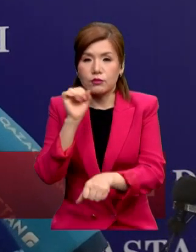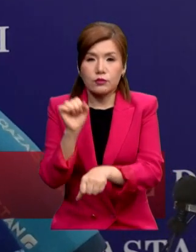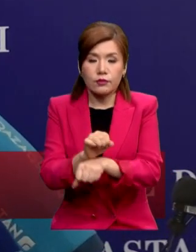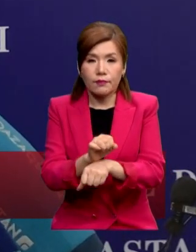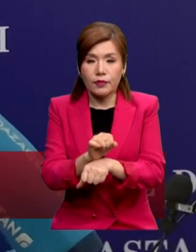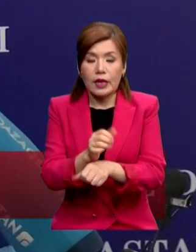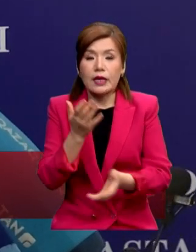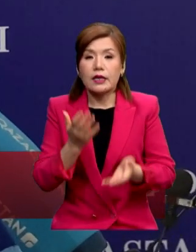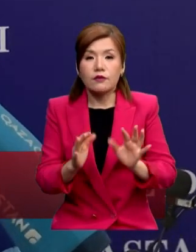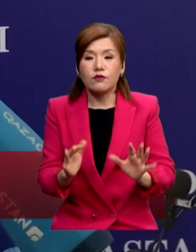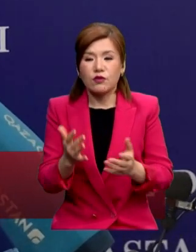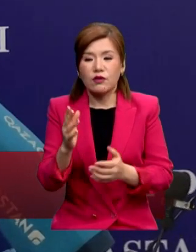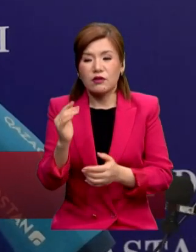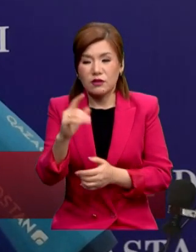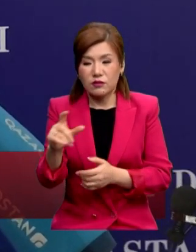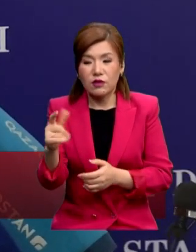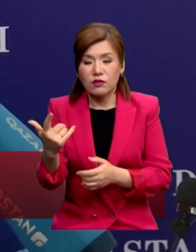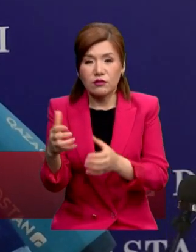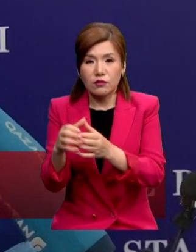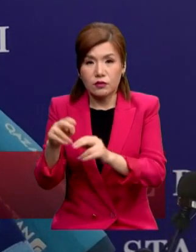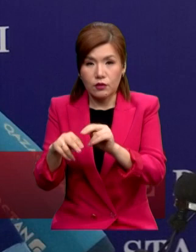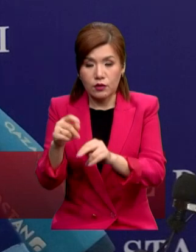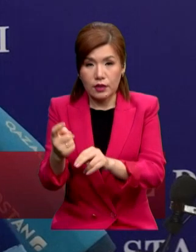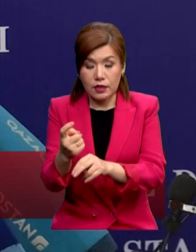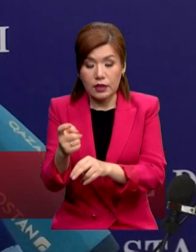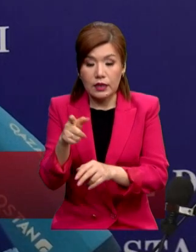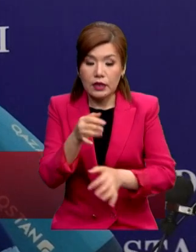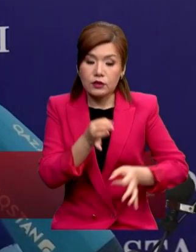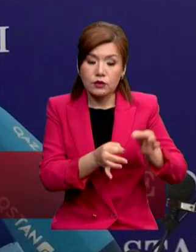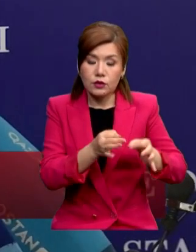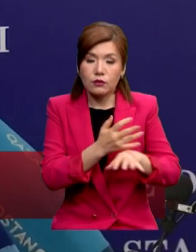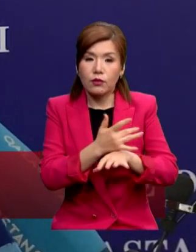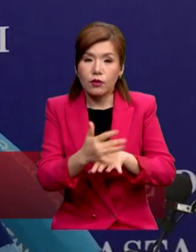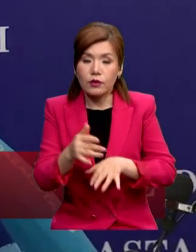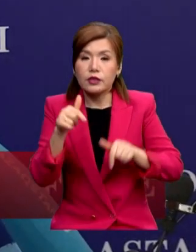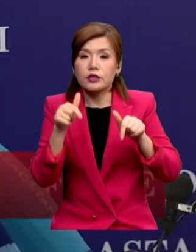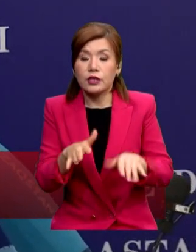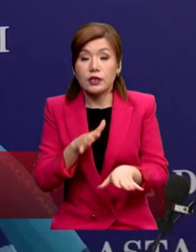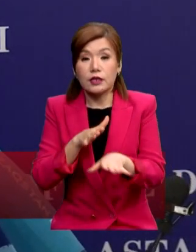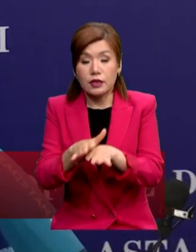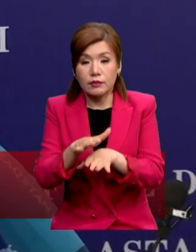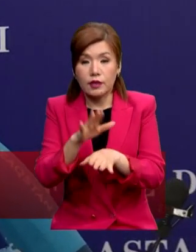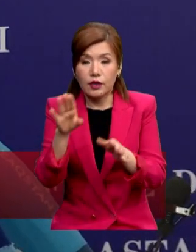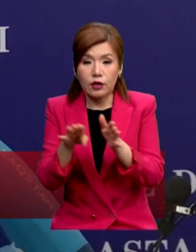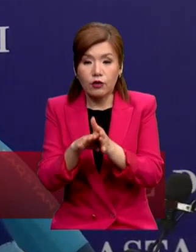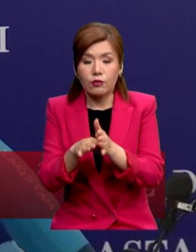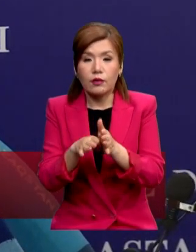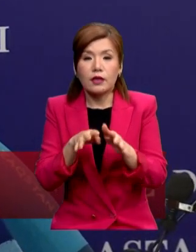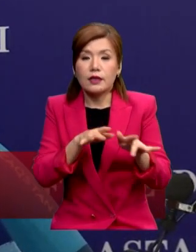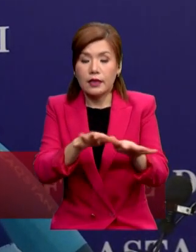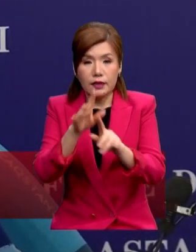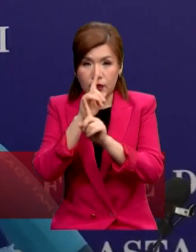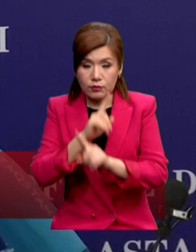Егер борышкермен нақты соттың алдағы уақытта соттың шешімін орындау бойынша шаралар қолданылмайтын